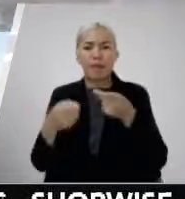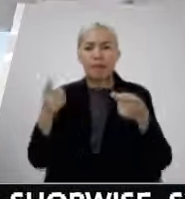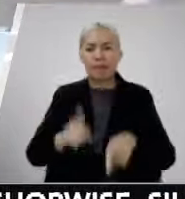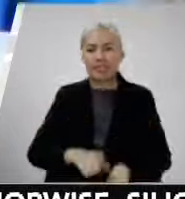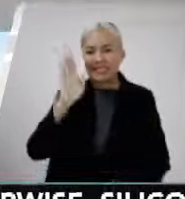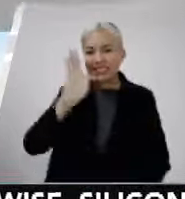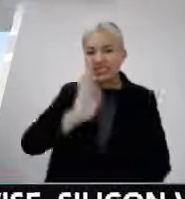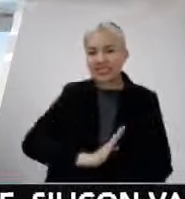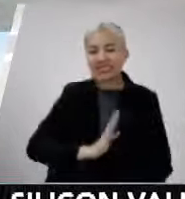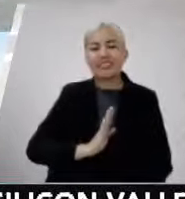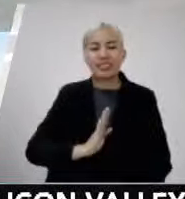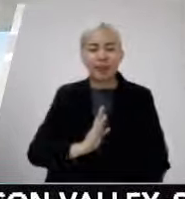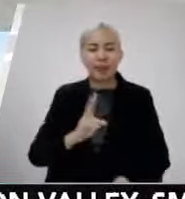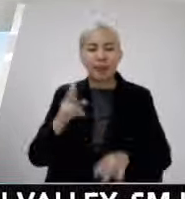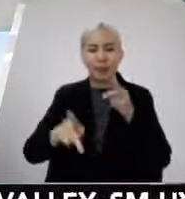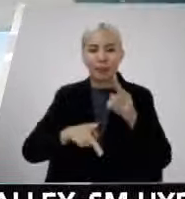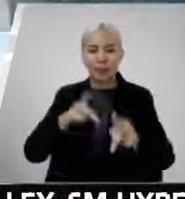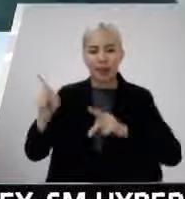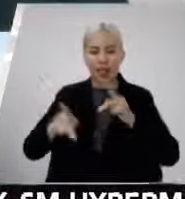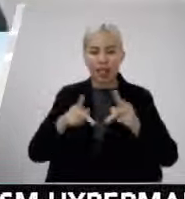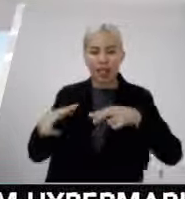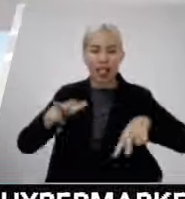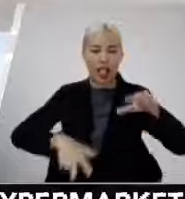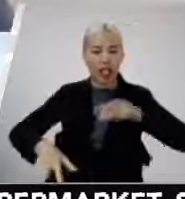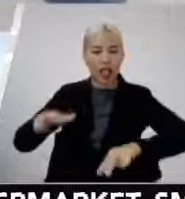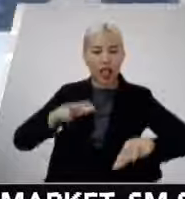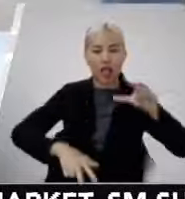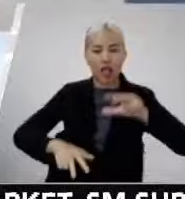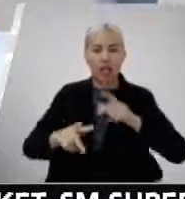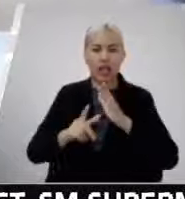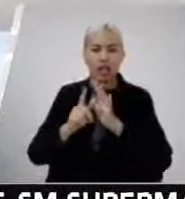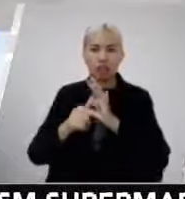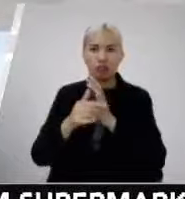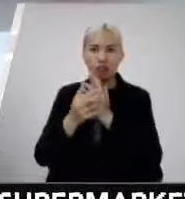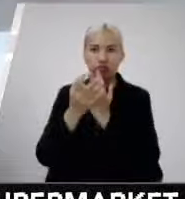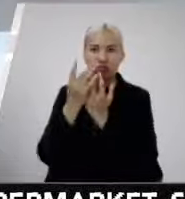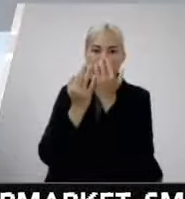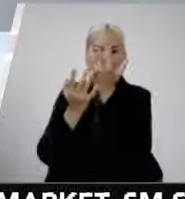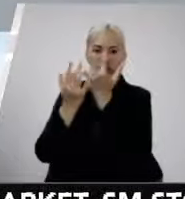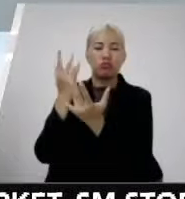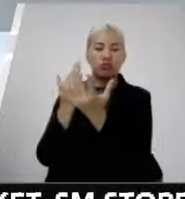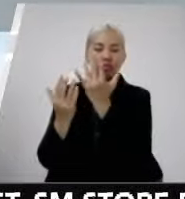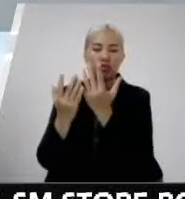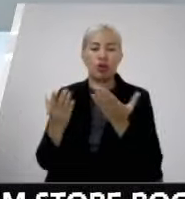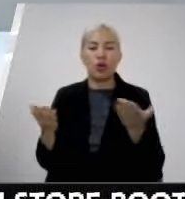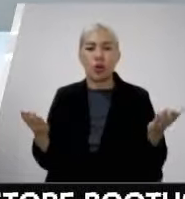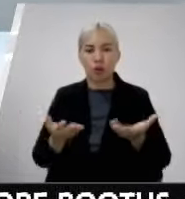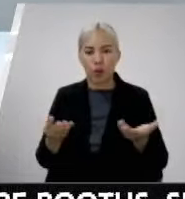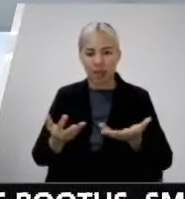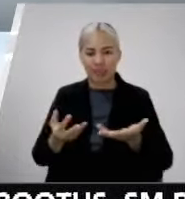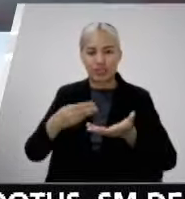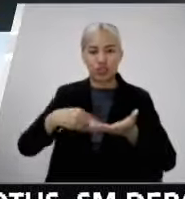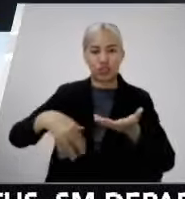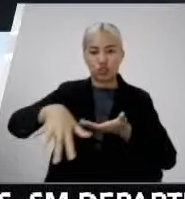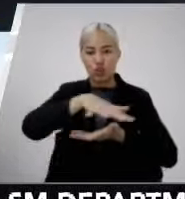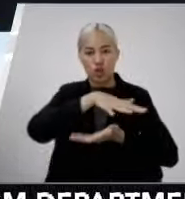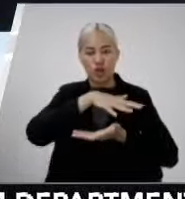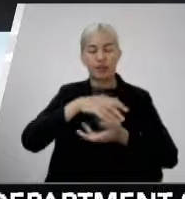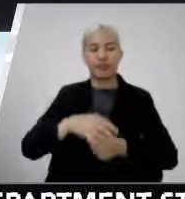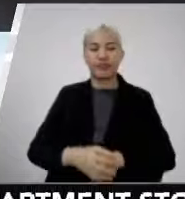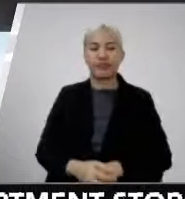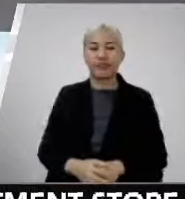mga pasahero nang biglang umusok at kalaunay nagliyab ang bus habang nasa Matnog, Sorsogon. Walang nasugatan sa pasahero pero ilang gamit